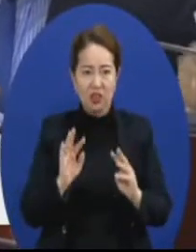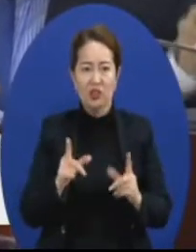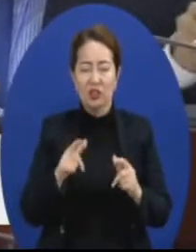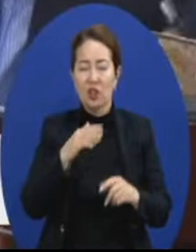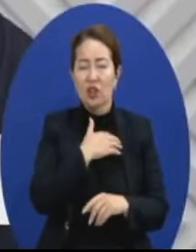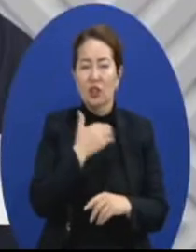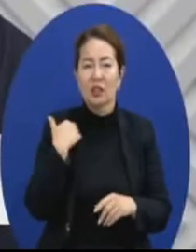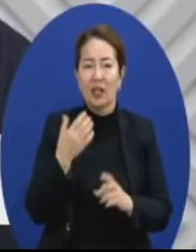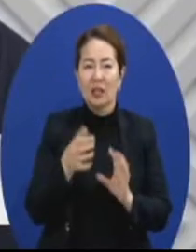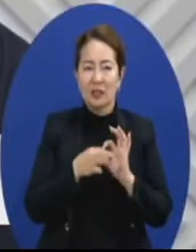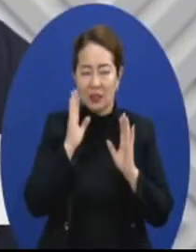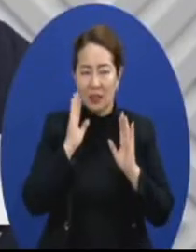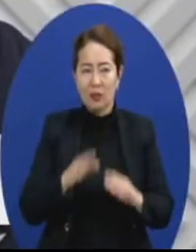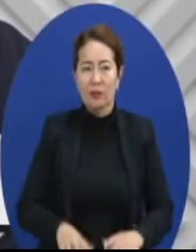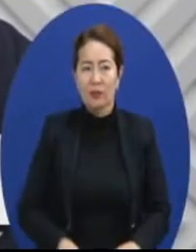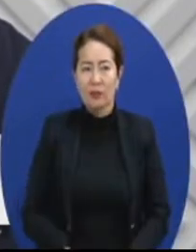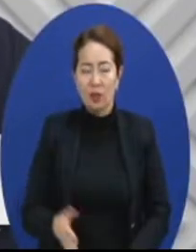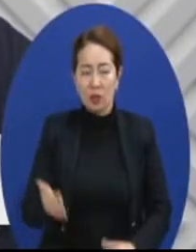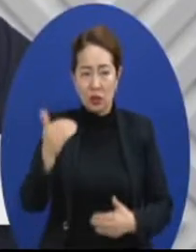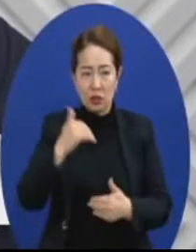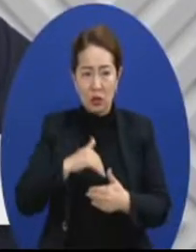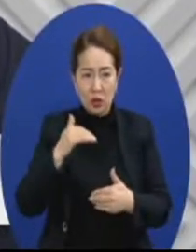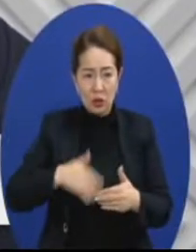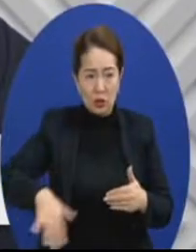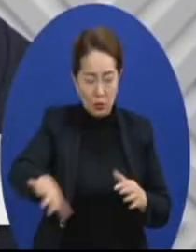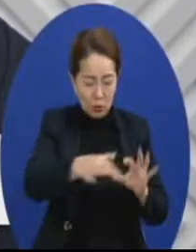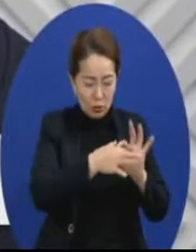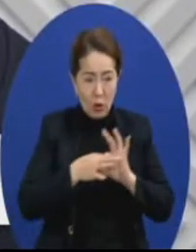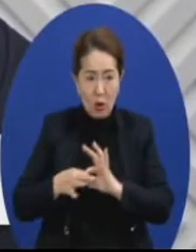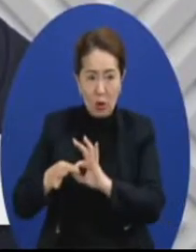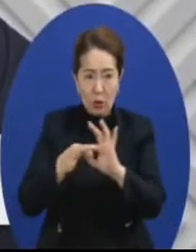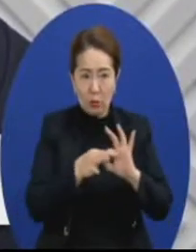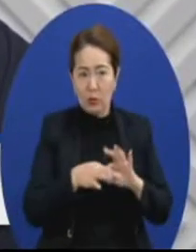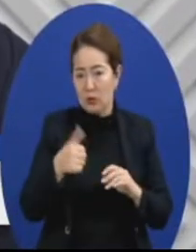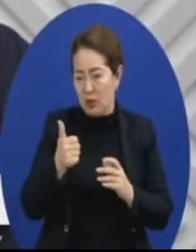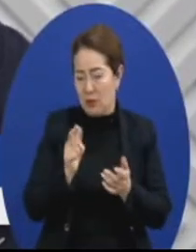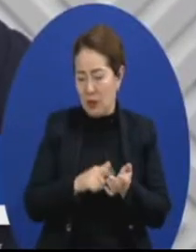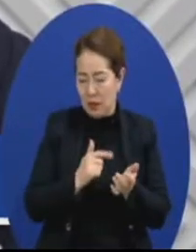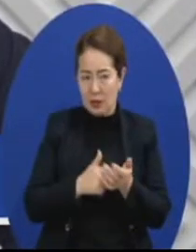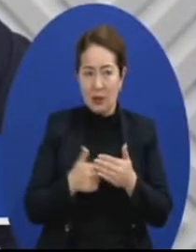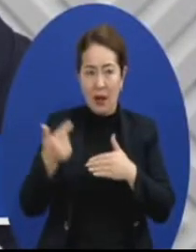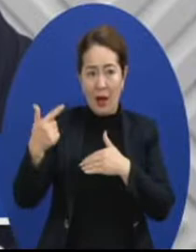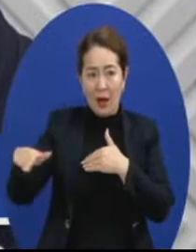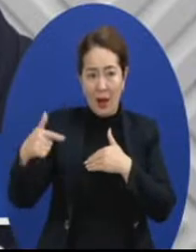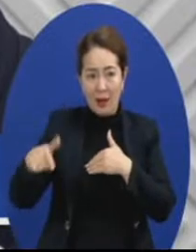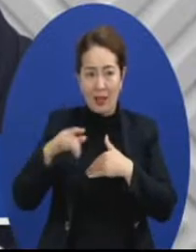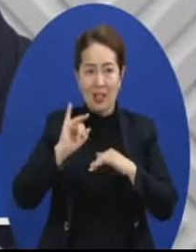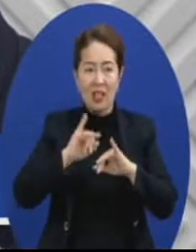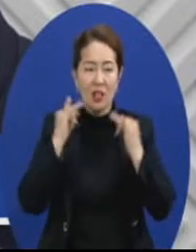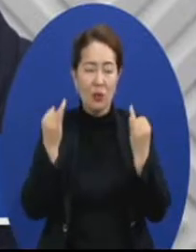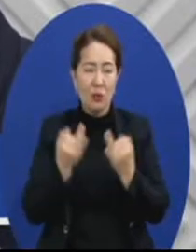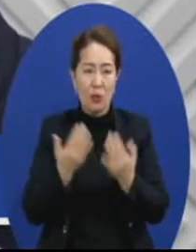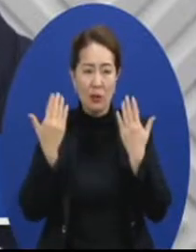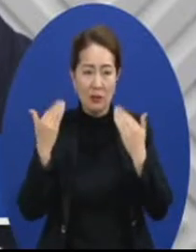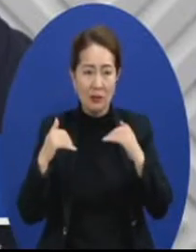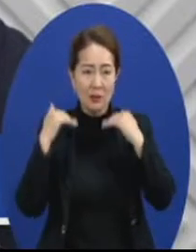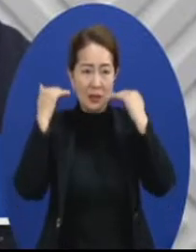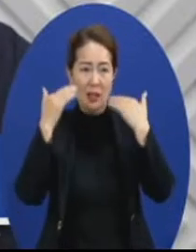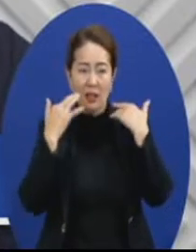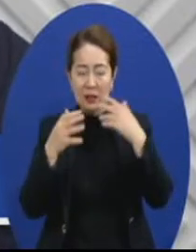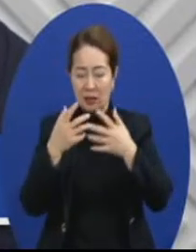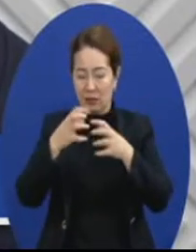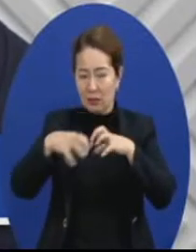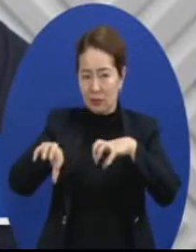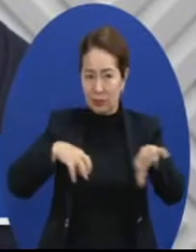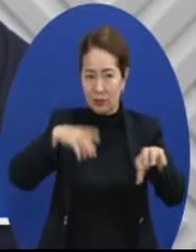дарга сануллаа. Одоо энэ дотоод бид нар ч уялдаа холбоо авах хэрэгтэй. Гадна талаа бид нар их хурд засгийн газрын төвшөндөө